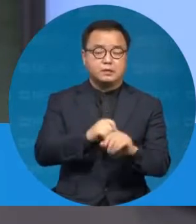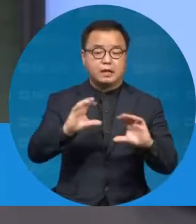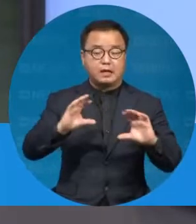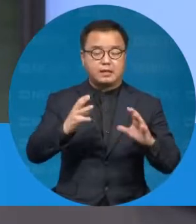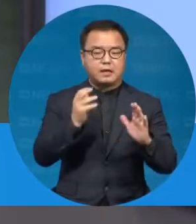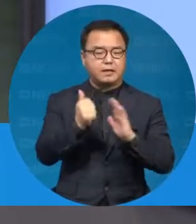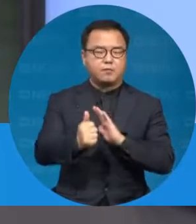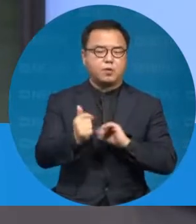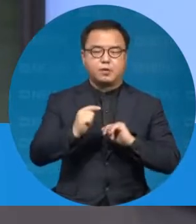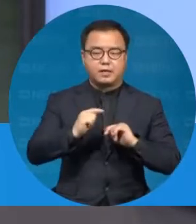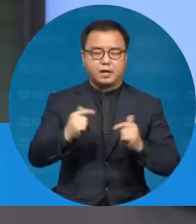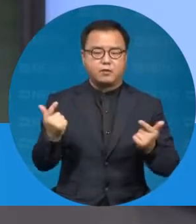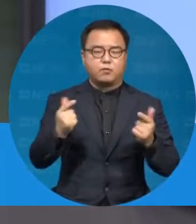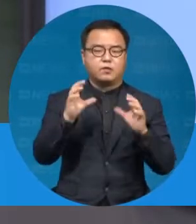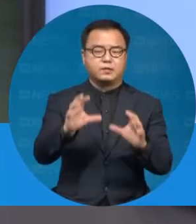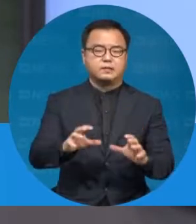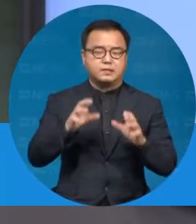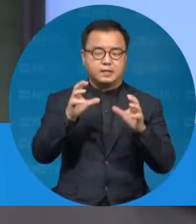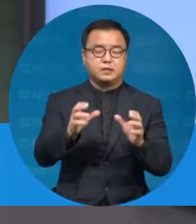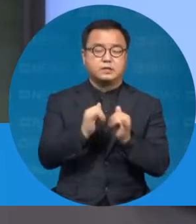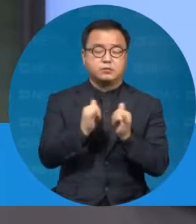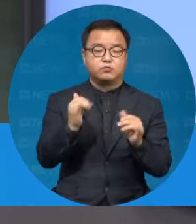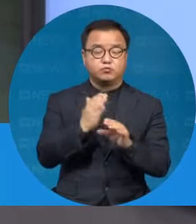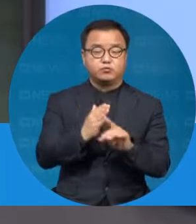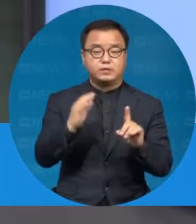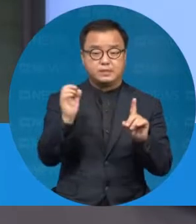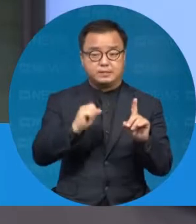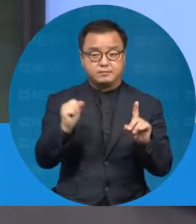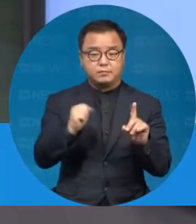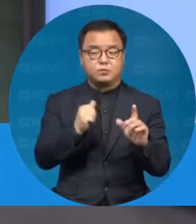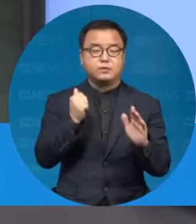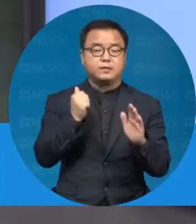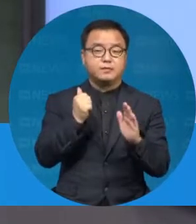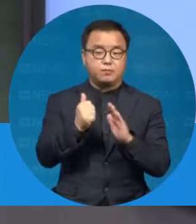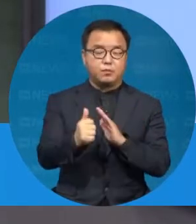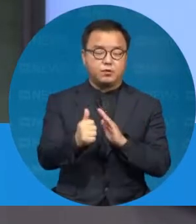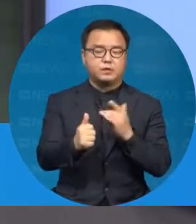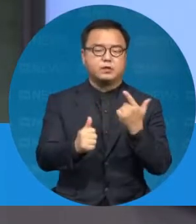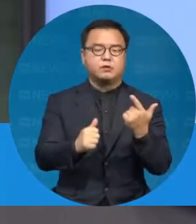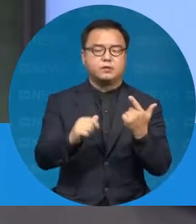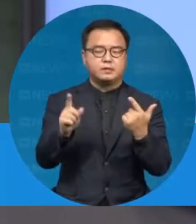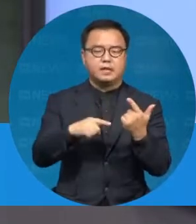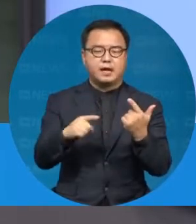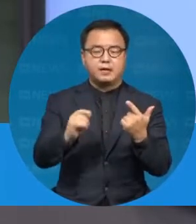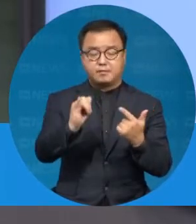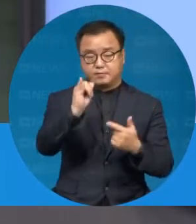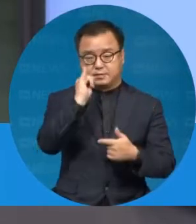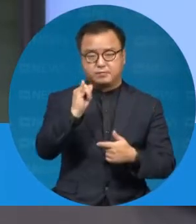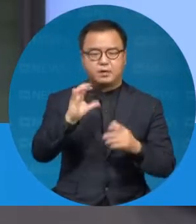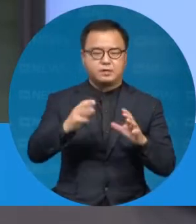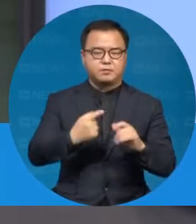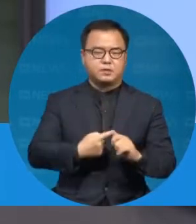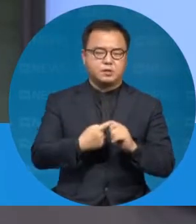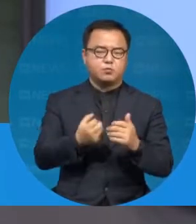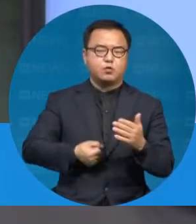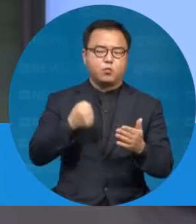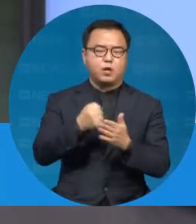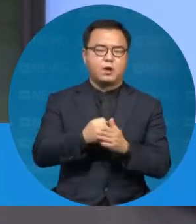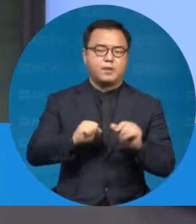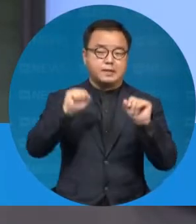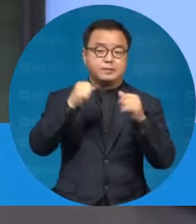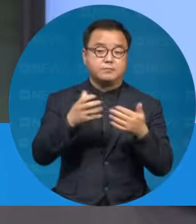인구의 1%를 대표하는 6명의 선수가 있습니다. 세계에서 가장 용감한 스포츠팀이라 불리는 6명의